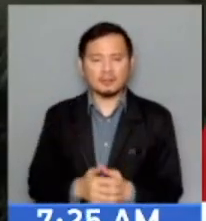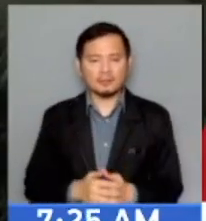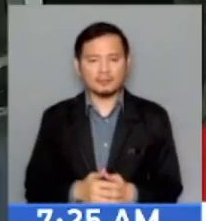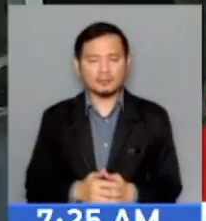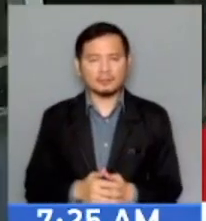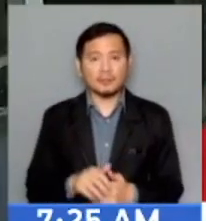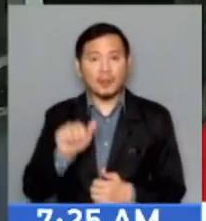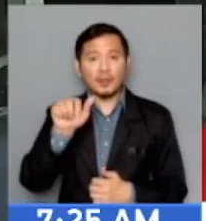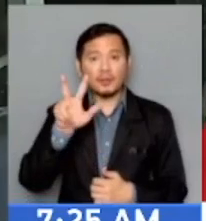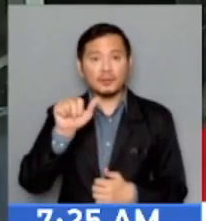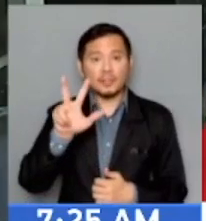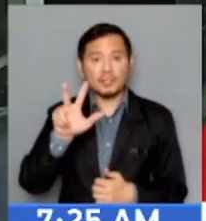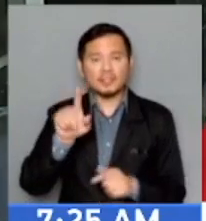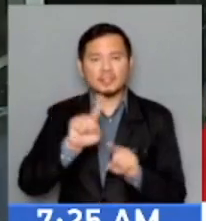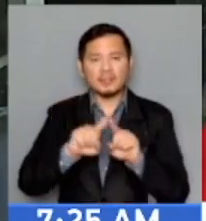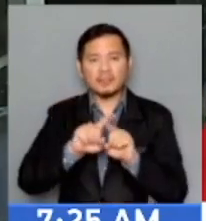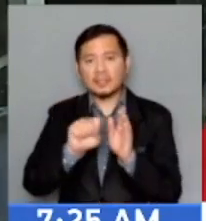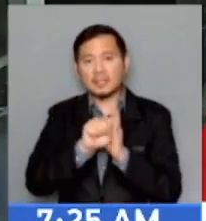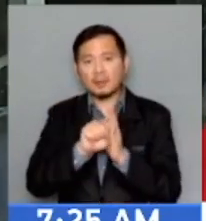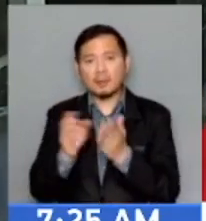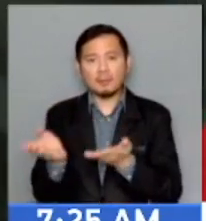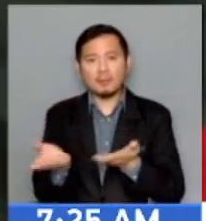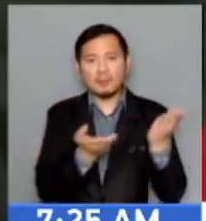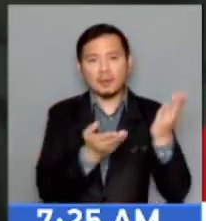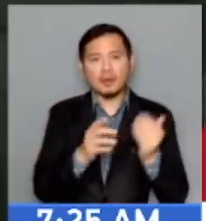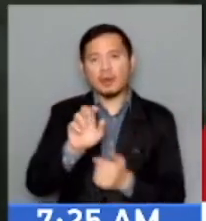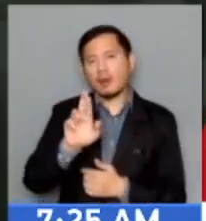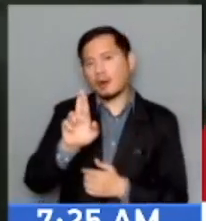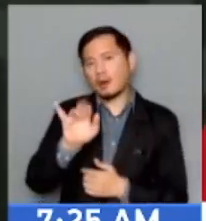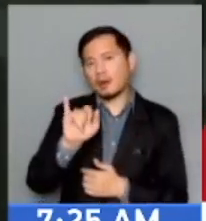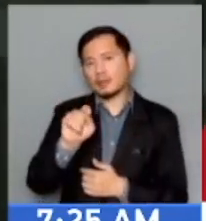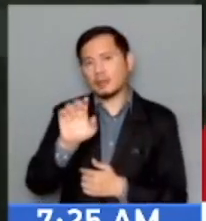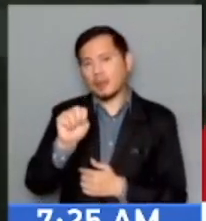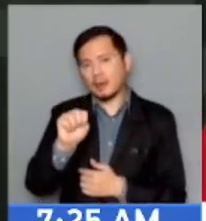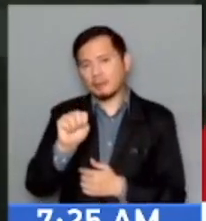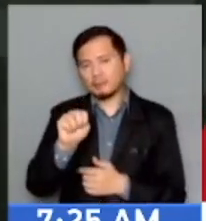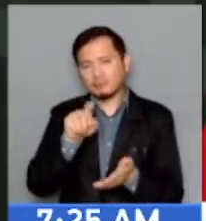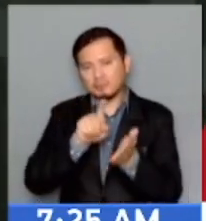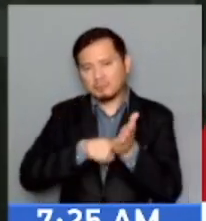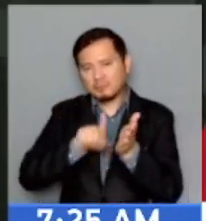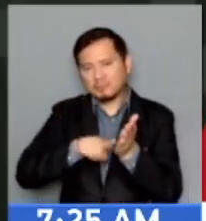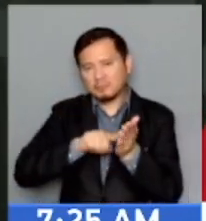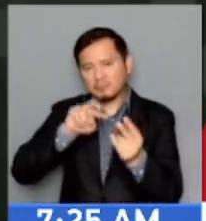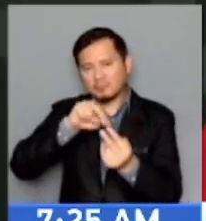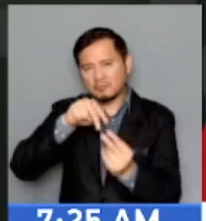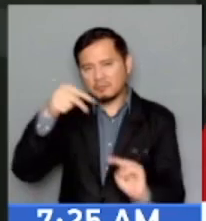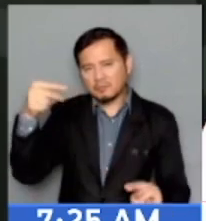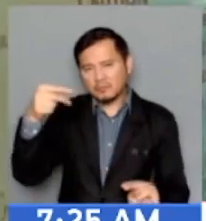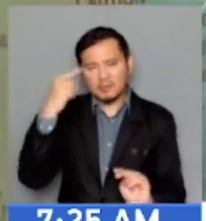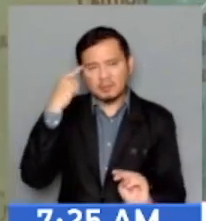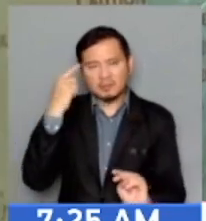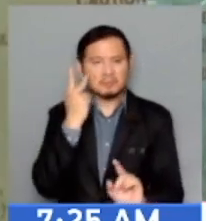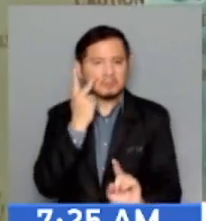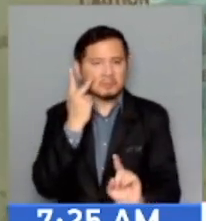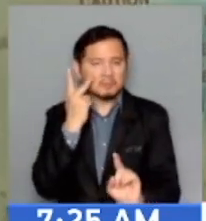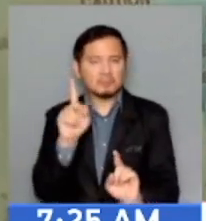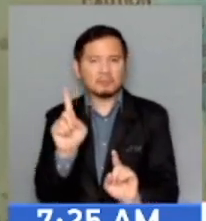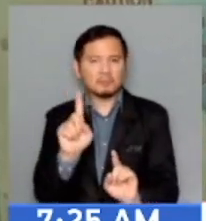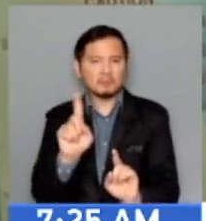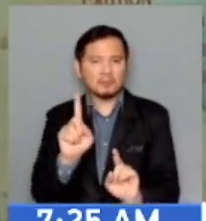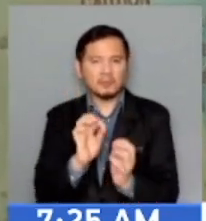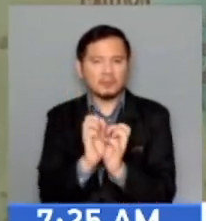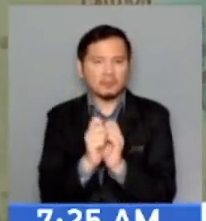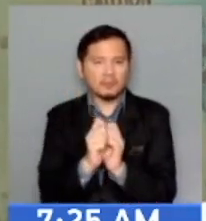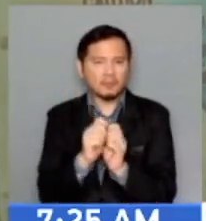RITM para masuri sa genome sequencing kung anong variant ng virus ang tumama sa kanila. Para sa unang balita, Lay Alves,